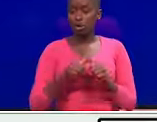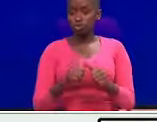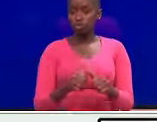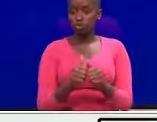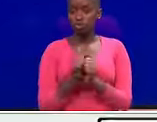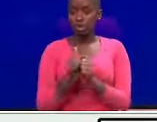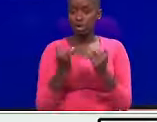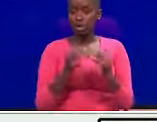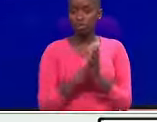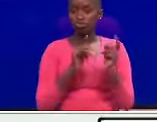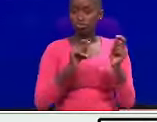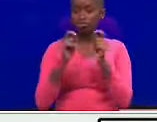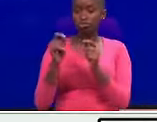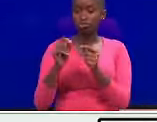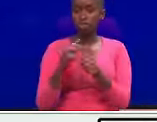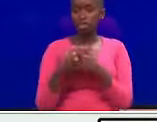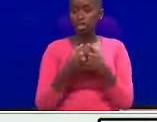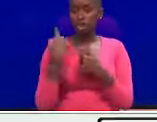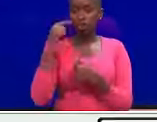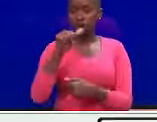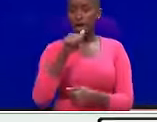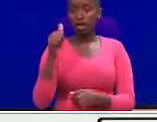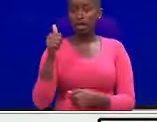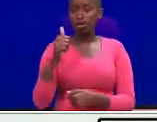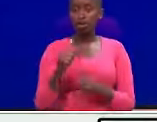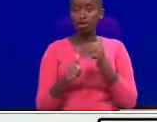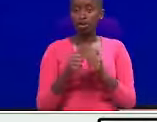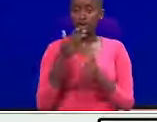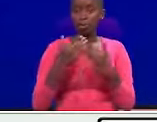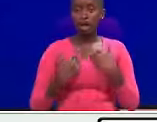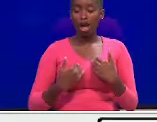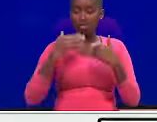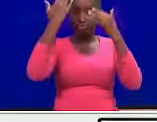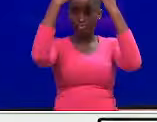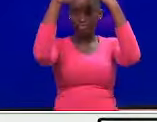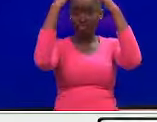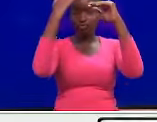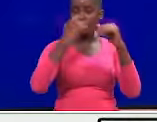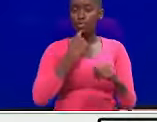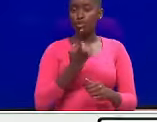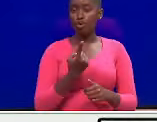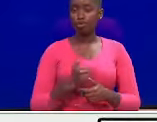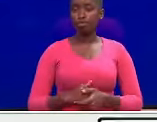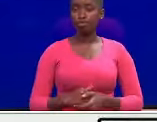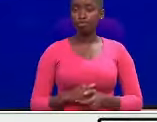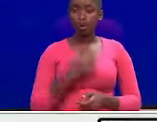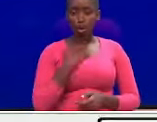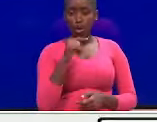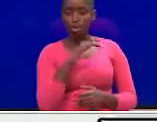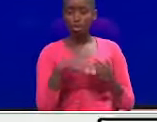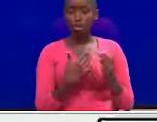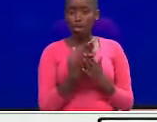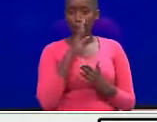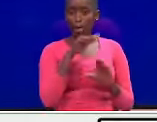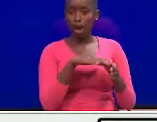masaibu anayopitia wenzao wa chuo kikuu cha Moi. I want you to be out of classes. Don't